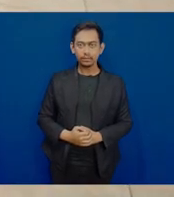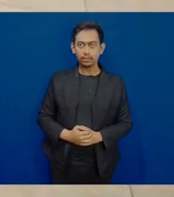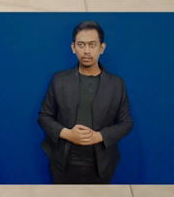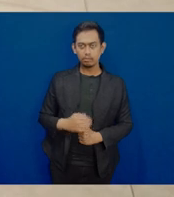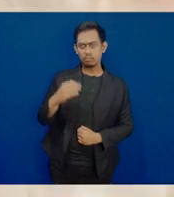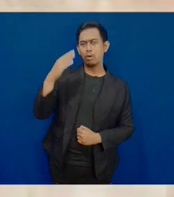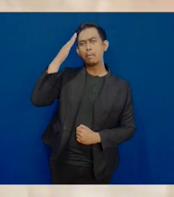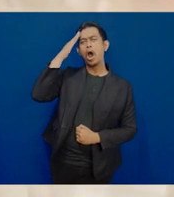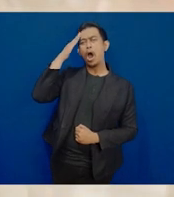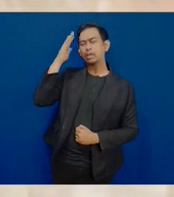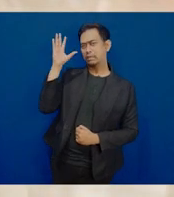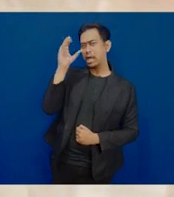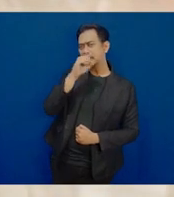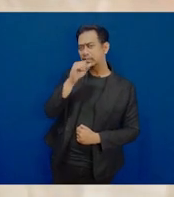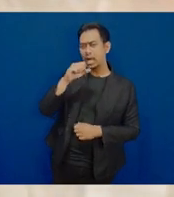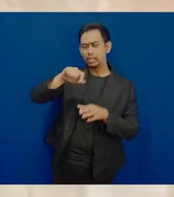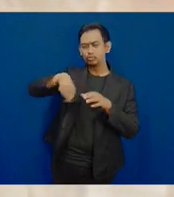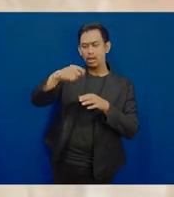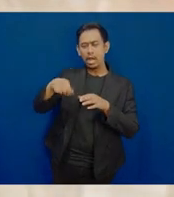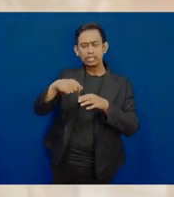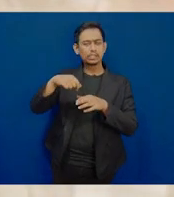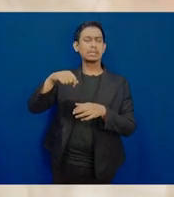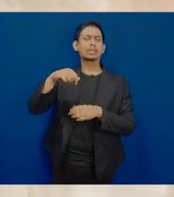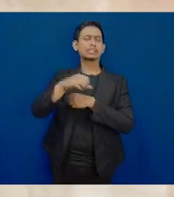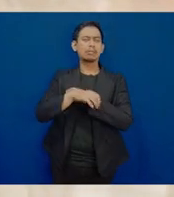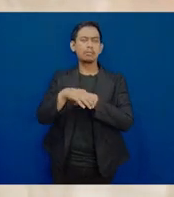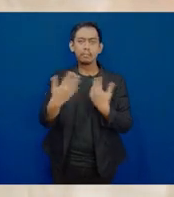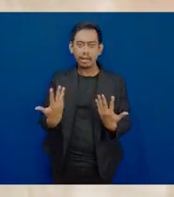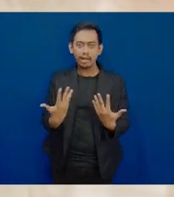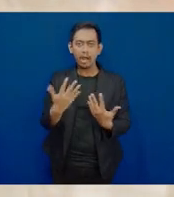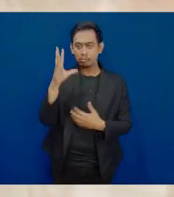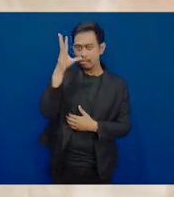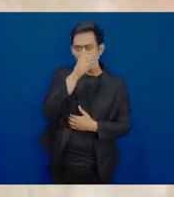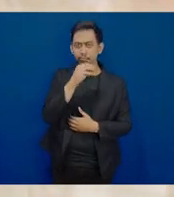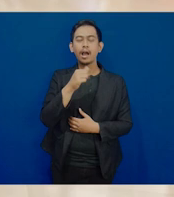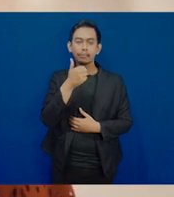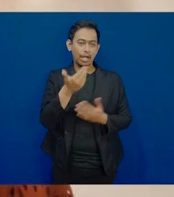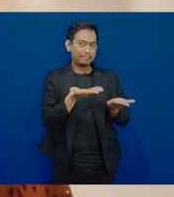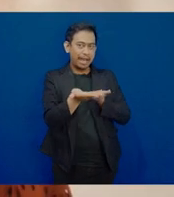Tahu untuk gula darahnya berapa, tensi berapa, jadi kita bisa mengontrol untuk